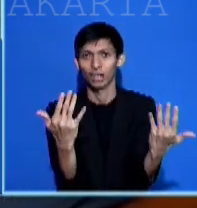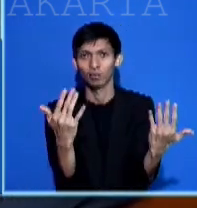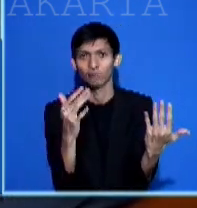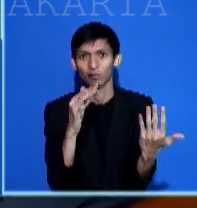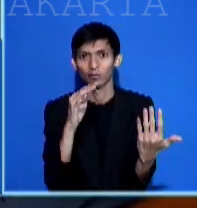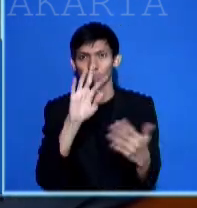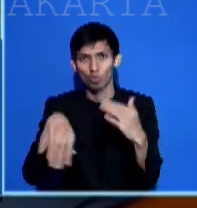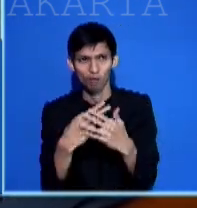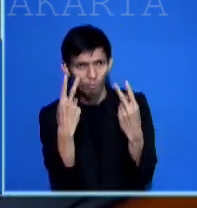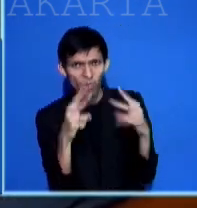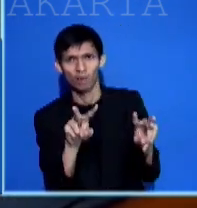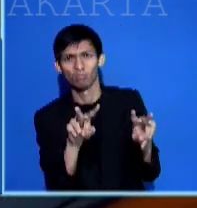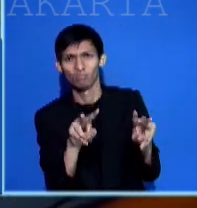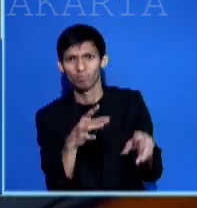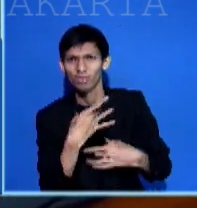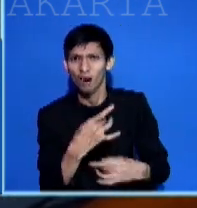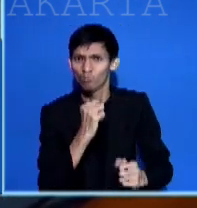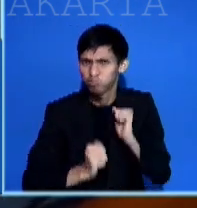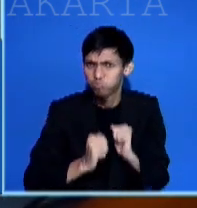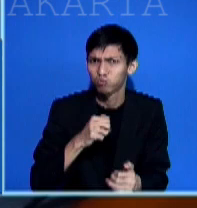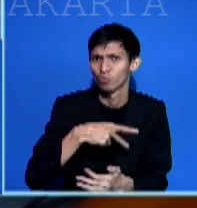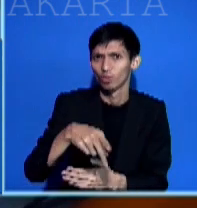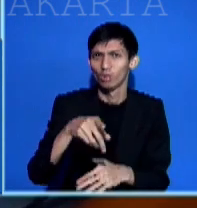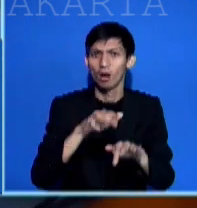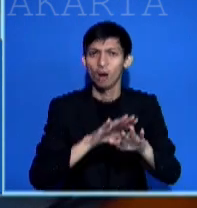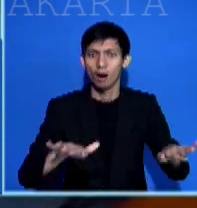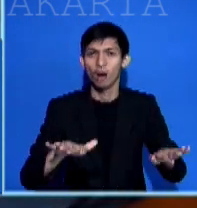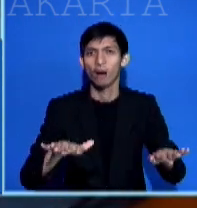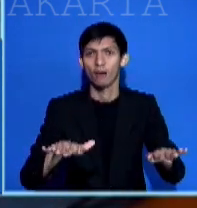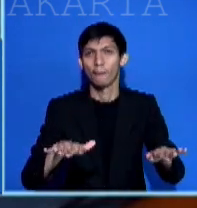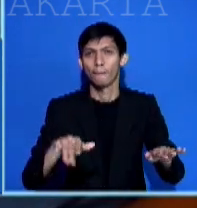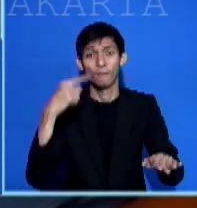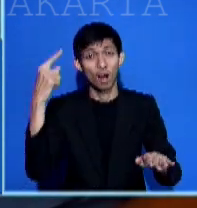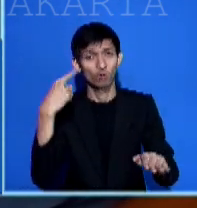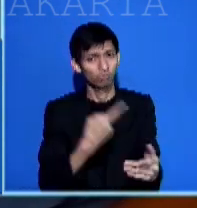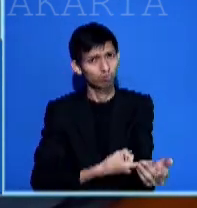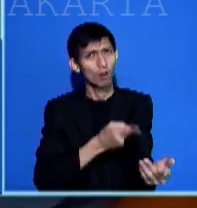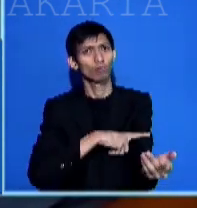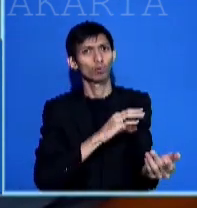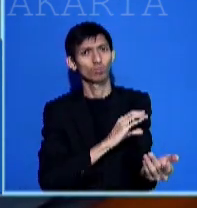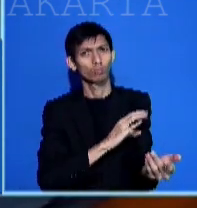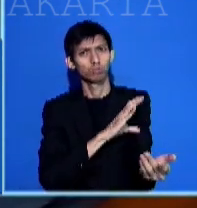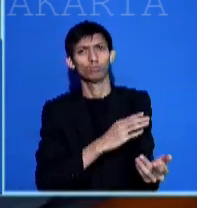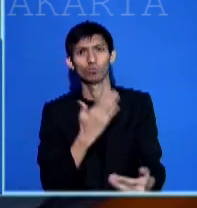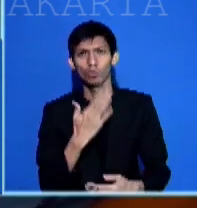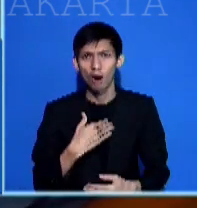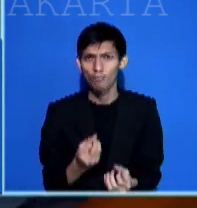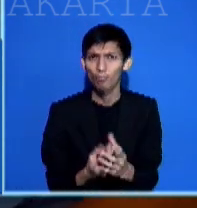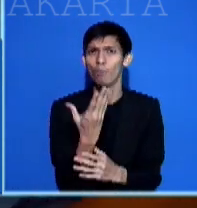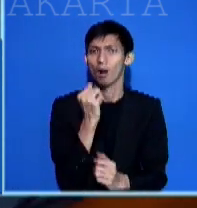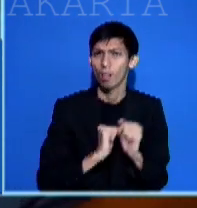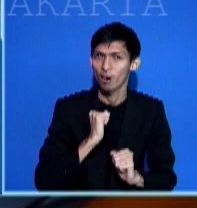pelari terutama anak-anak ini yang kelompok umur ini untuk terus bisa mengembangkan bakatnya untuk bisa berlali dan